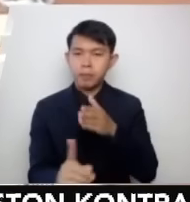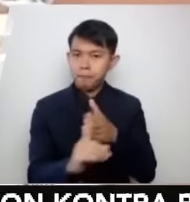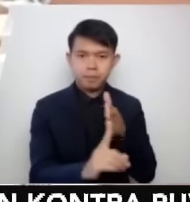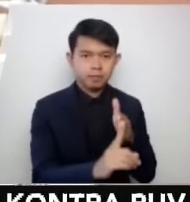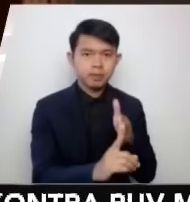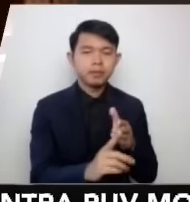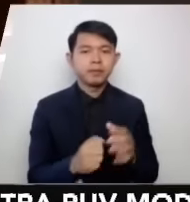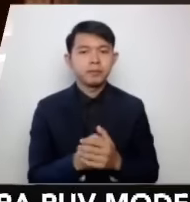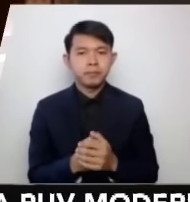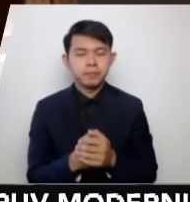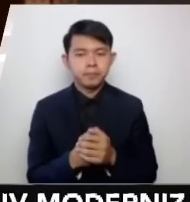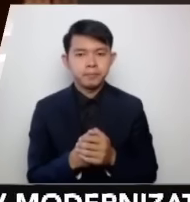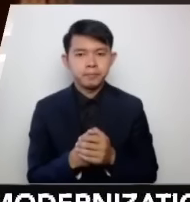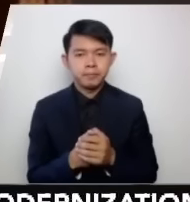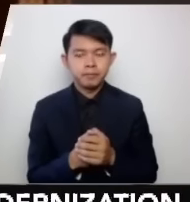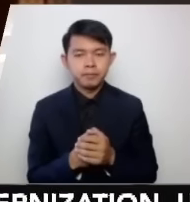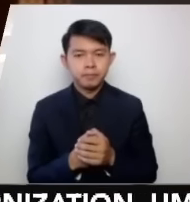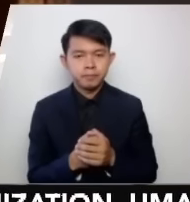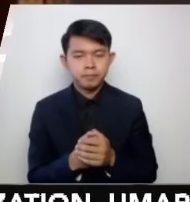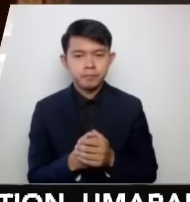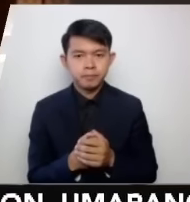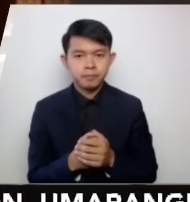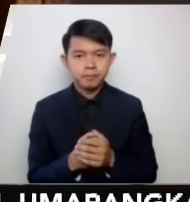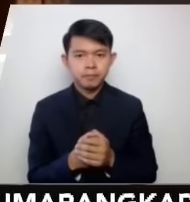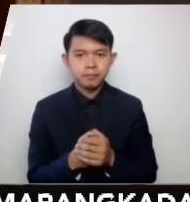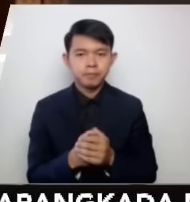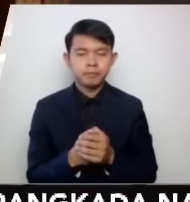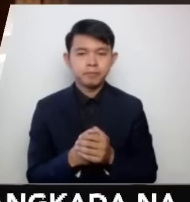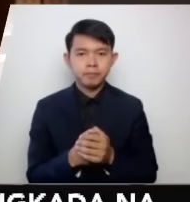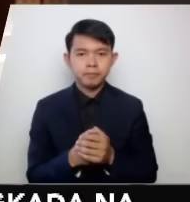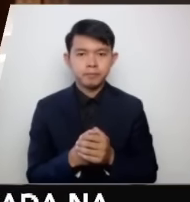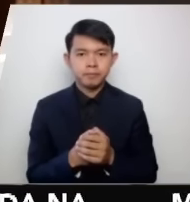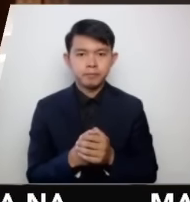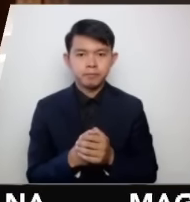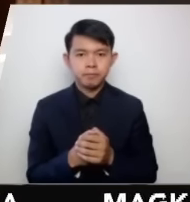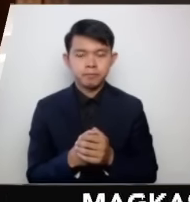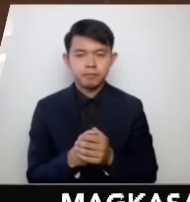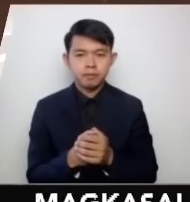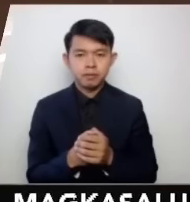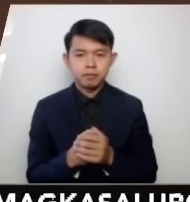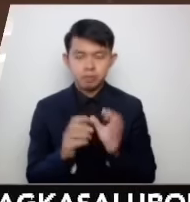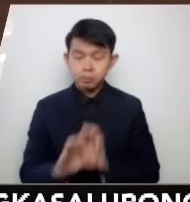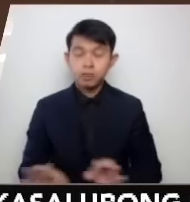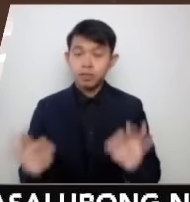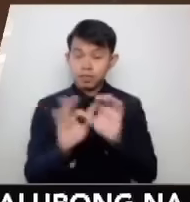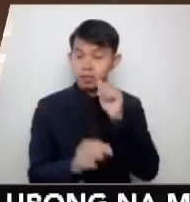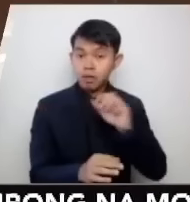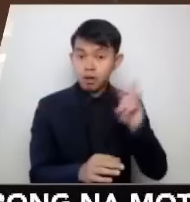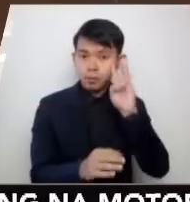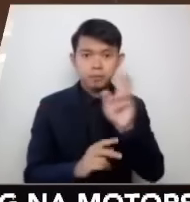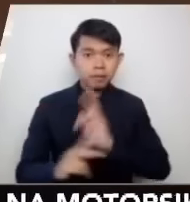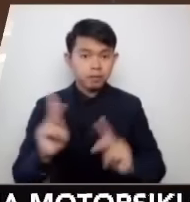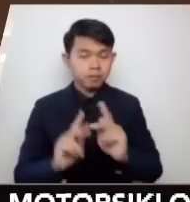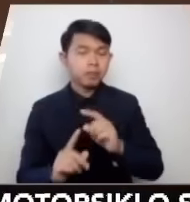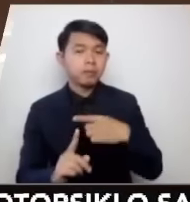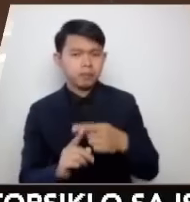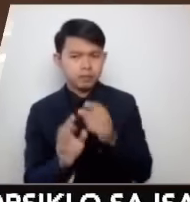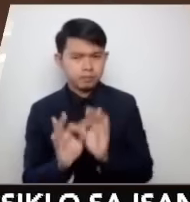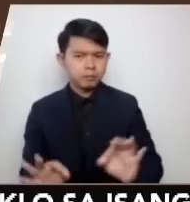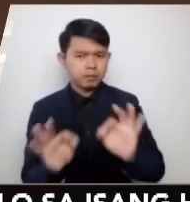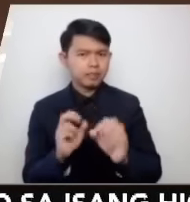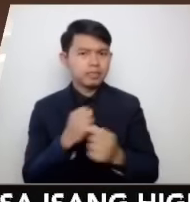issue ng trust and confidence ng ating mga mayan. This concerns national security. Mav Gonzalez, nagbabalita para sa